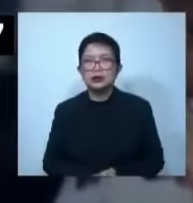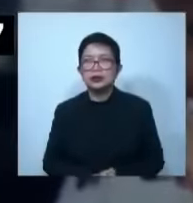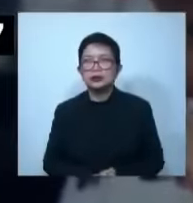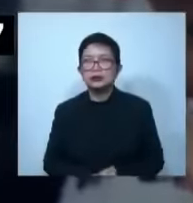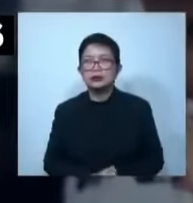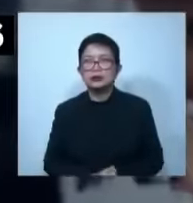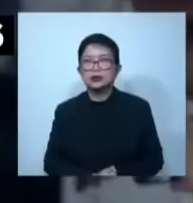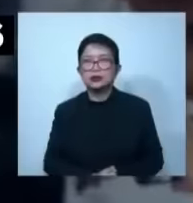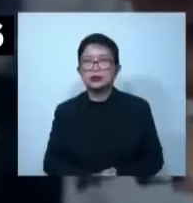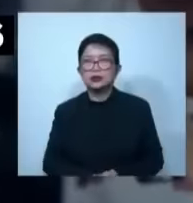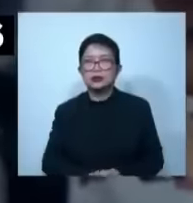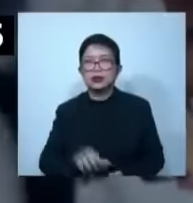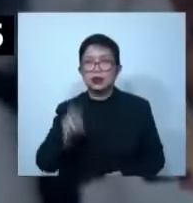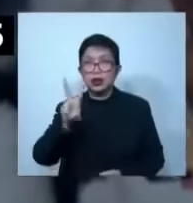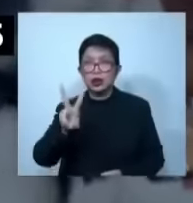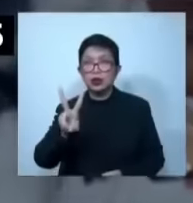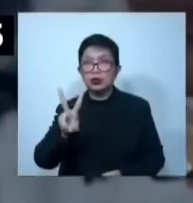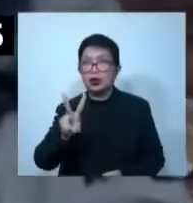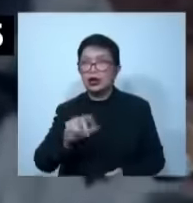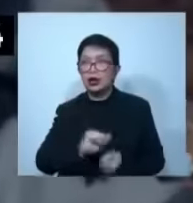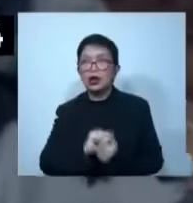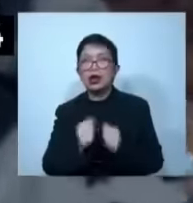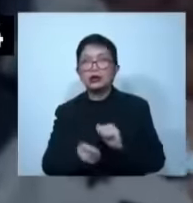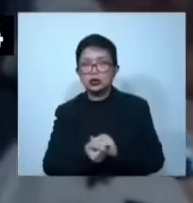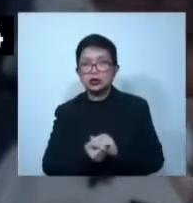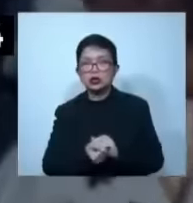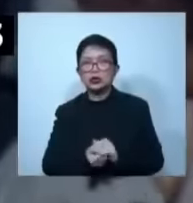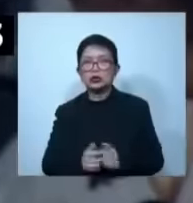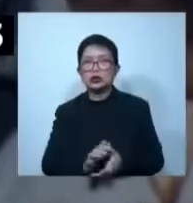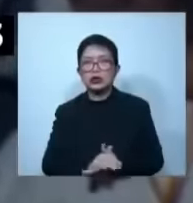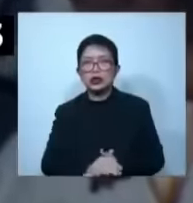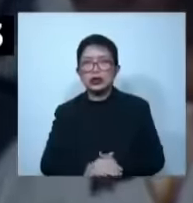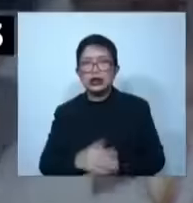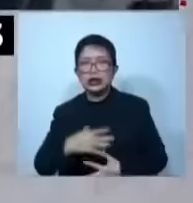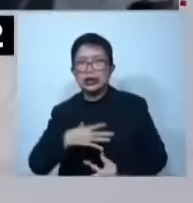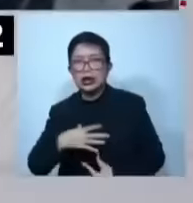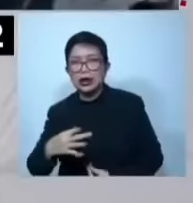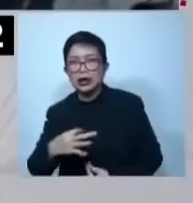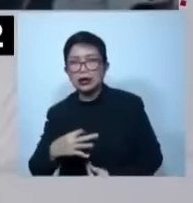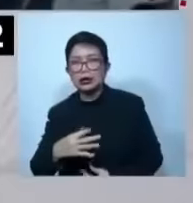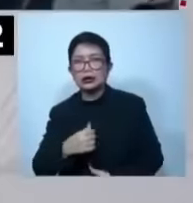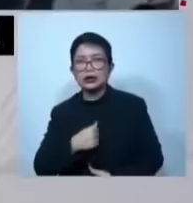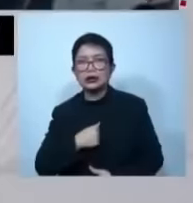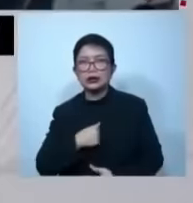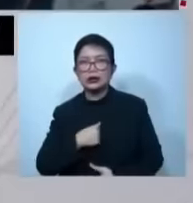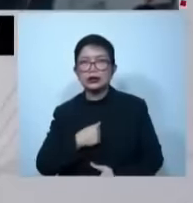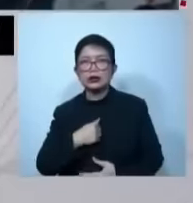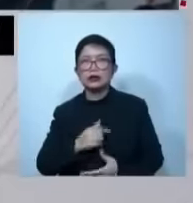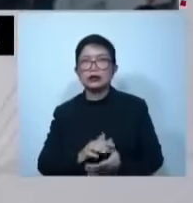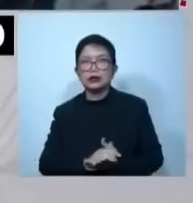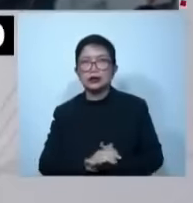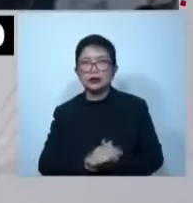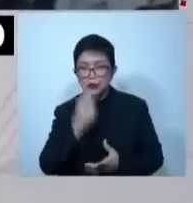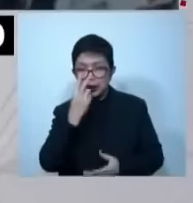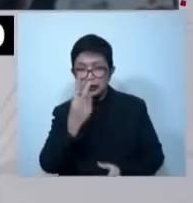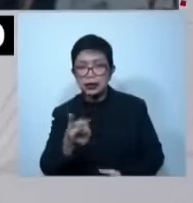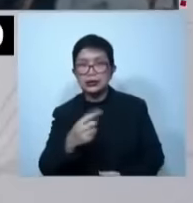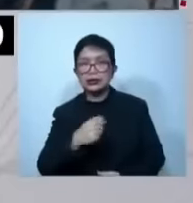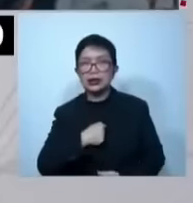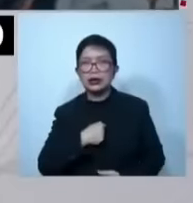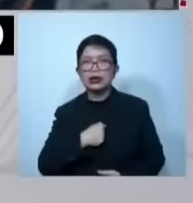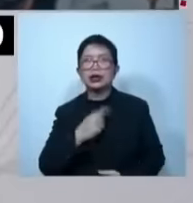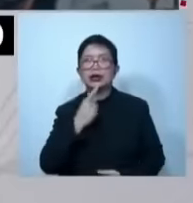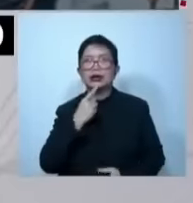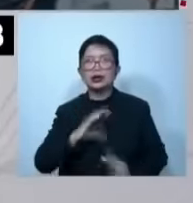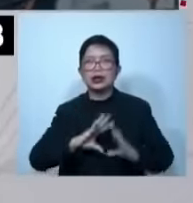Ada 2 peristiwa yang menarik perhatian dan perlu kita bahas di sini. Peristiwa